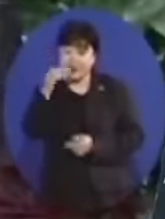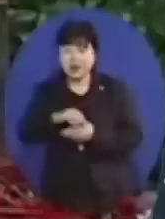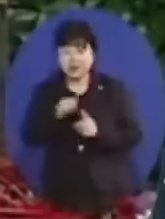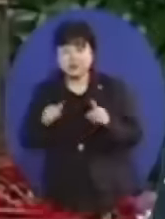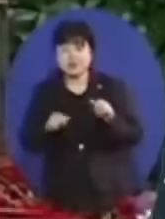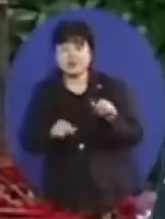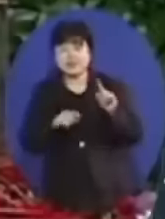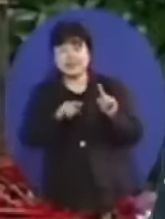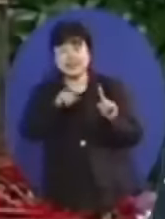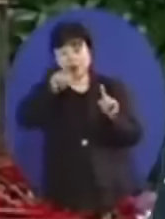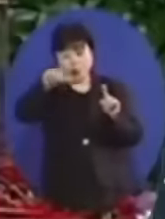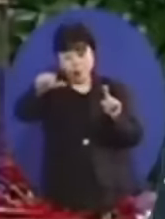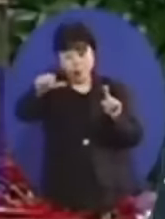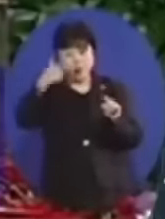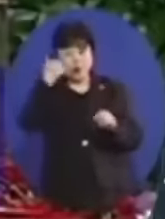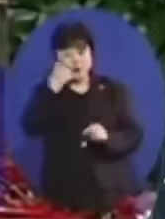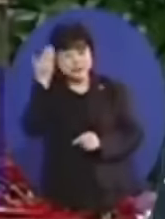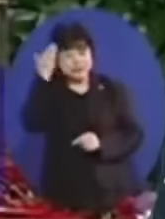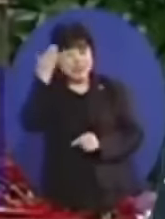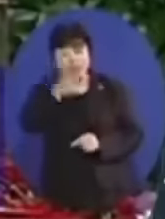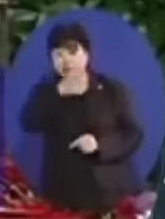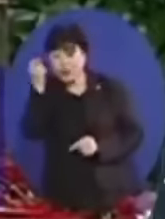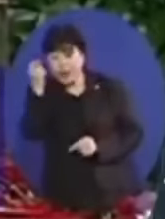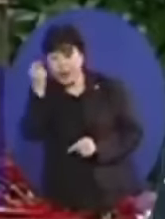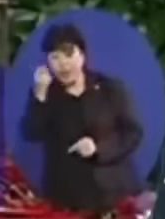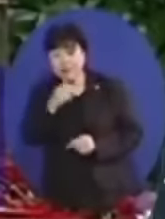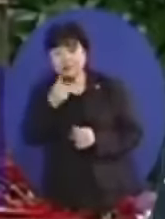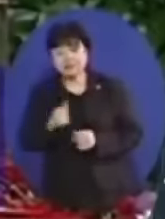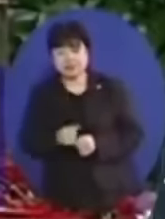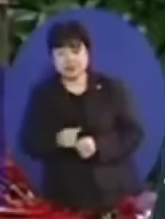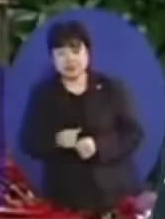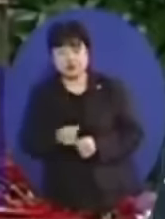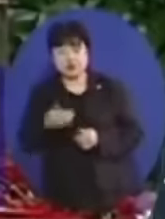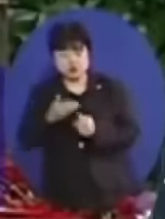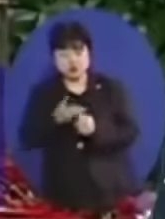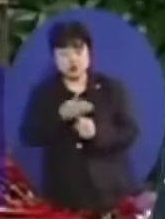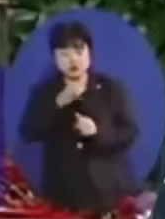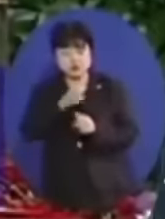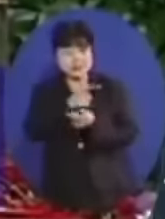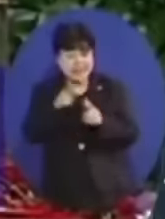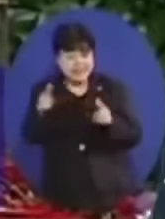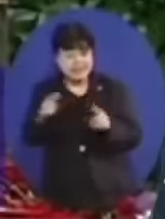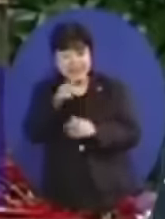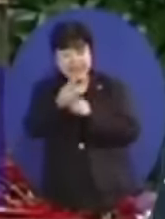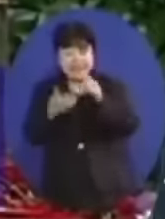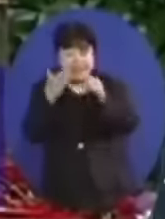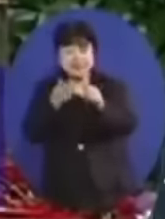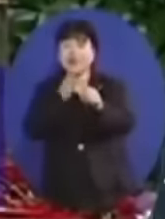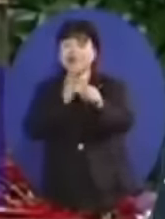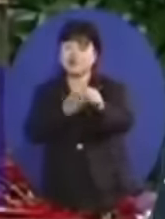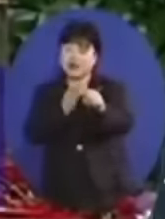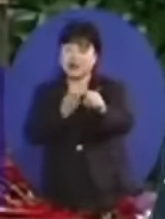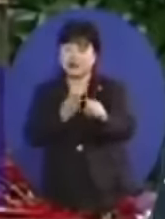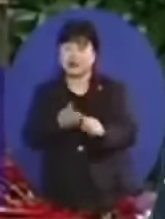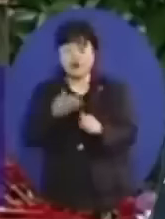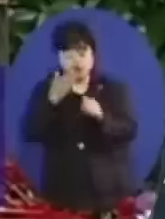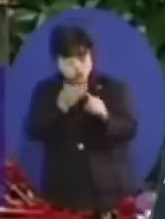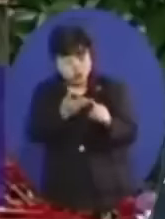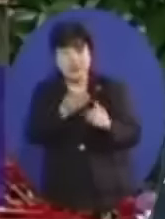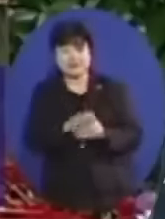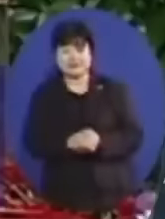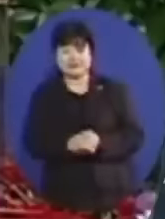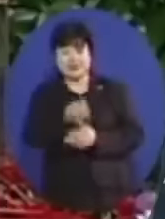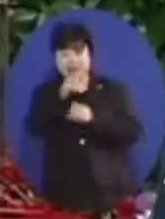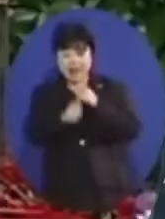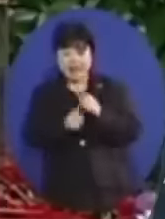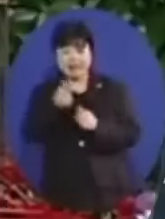5절에 너희 중에 누구든지 지혜가 부족하거든 모든 사람에게 후히 주시고 꾸짖지 아니하시는 하나님께 구하라. 그러면 주시리라.